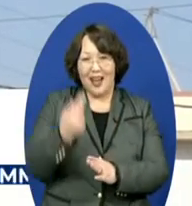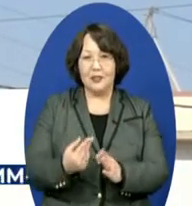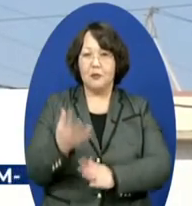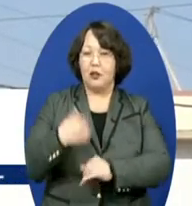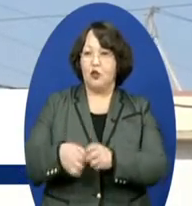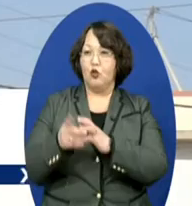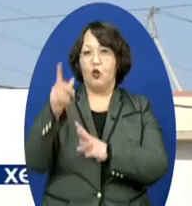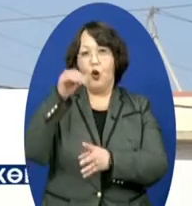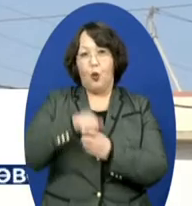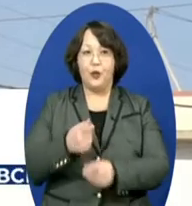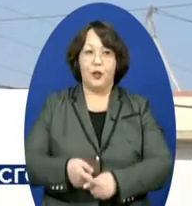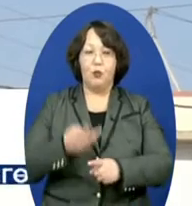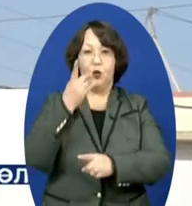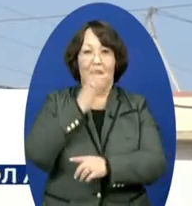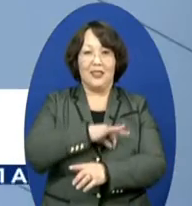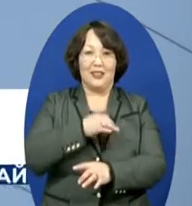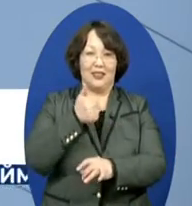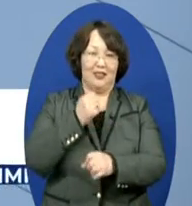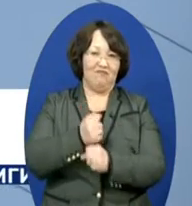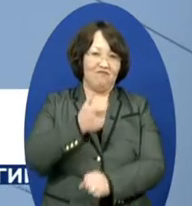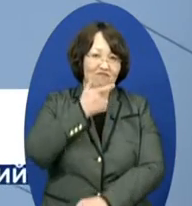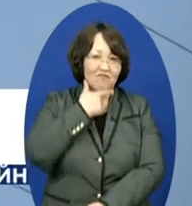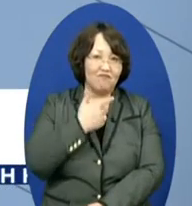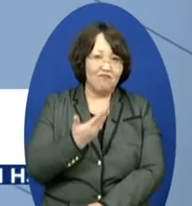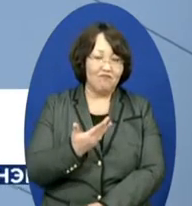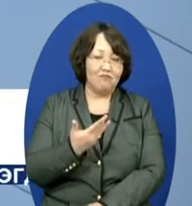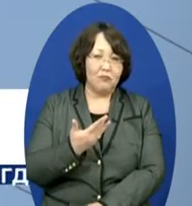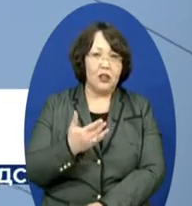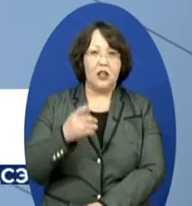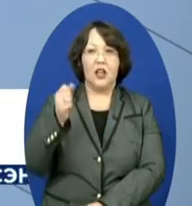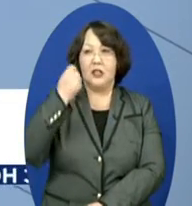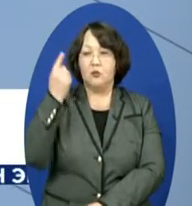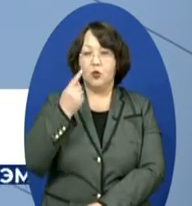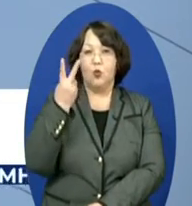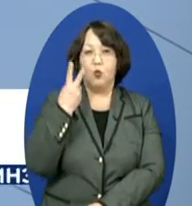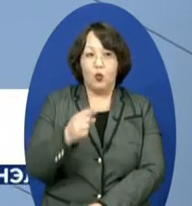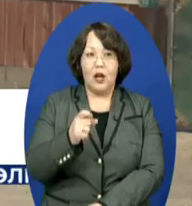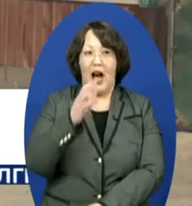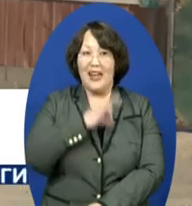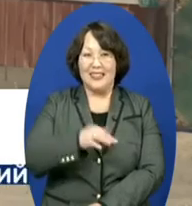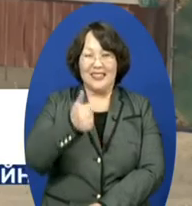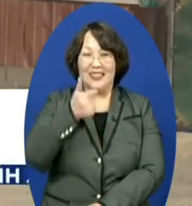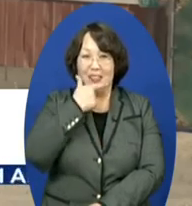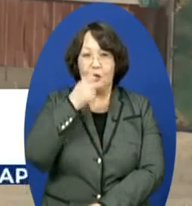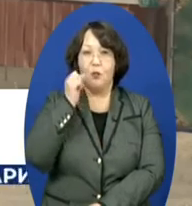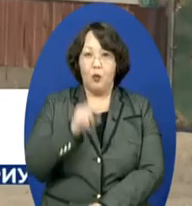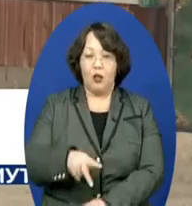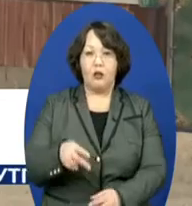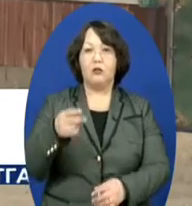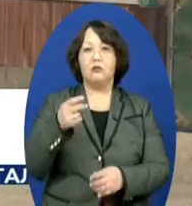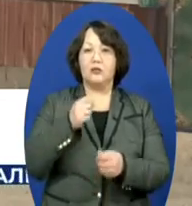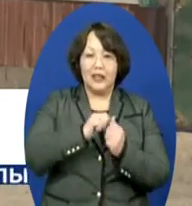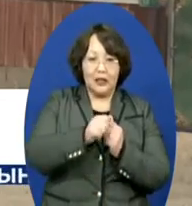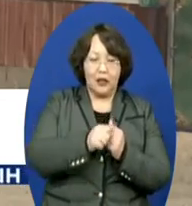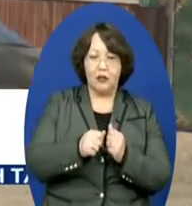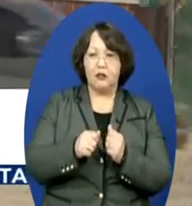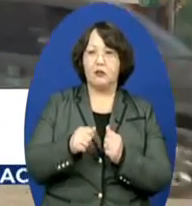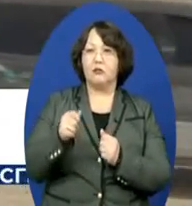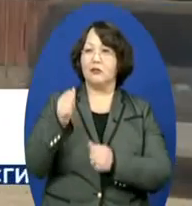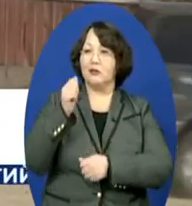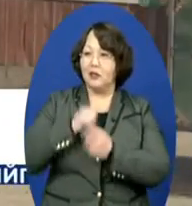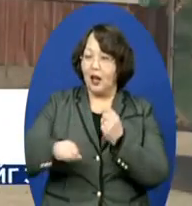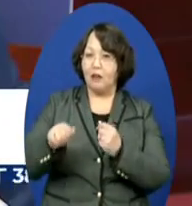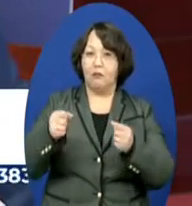оруулалтаа нэмэгдүүлж өргөөчтэй ажиллаж чадахгүй. Тиймээс эрчим хүчний үнийг ашигтай биш юм а гэхэд алдагдлыг болгох шаардлага